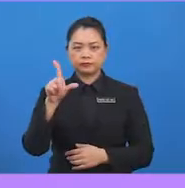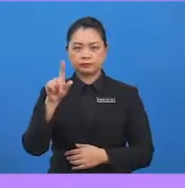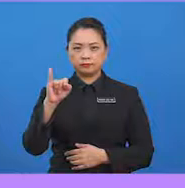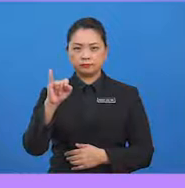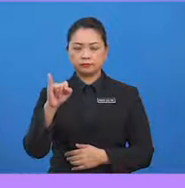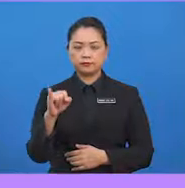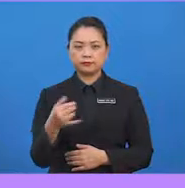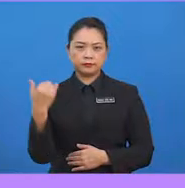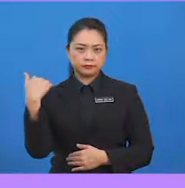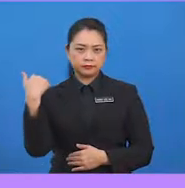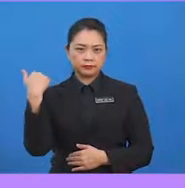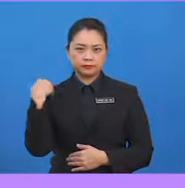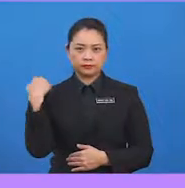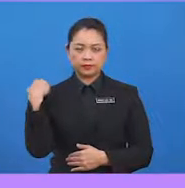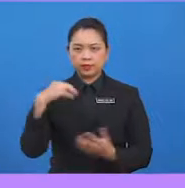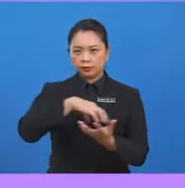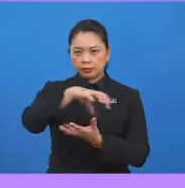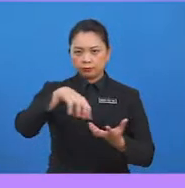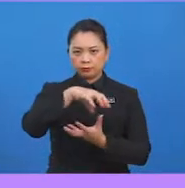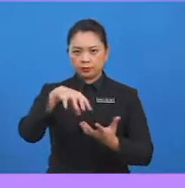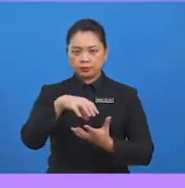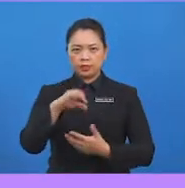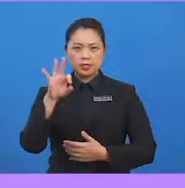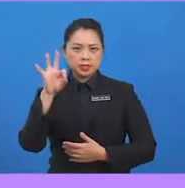Keluli terdiri daripada campuran